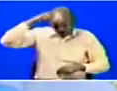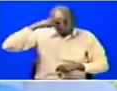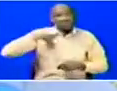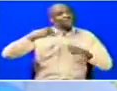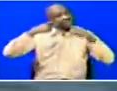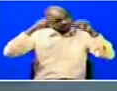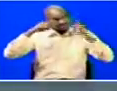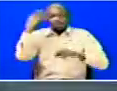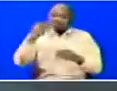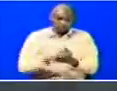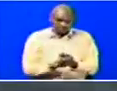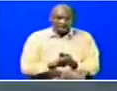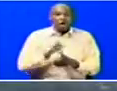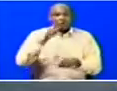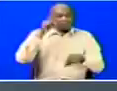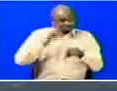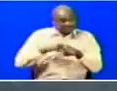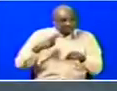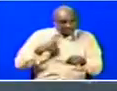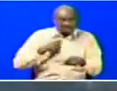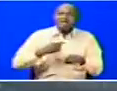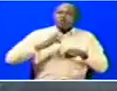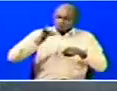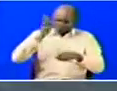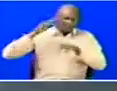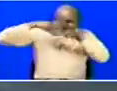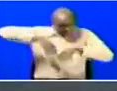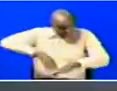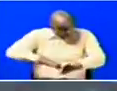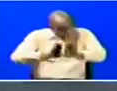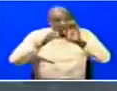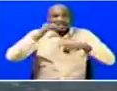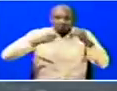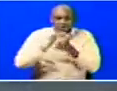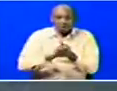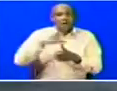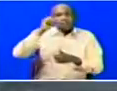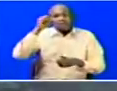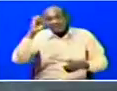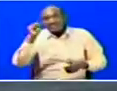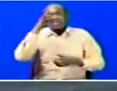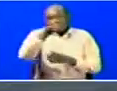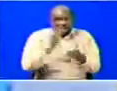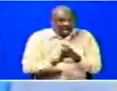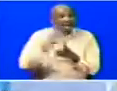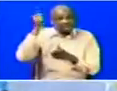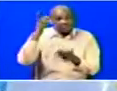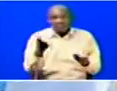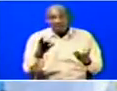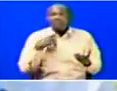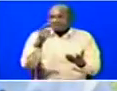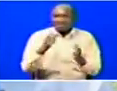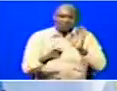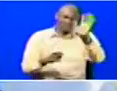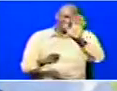wanafaulu. Kutoka ndani ya maji kijajua alipiga maji na furaha sana. Moses ndege kali kali. Nikamwambia